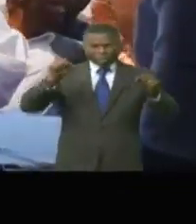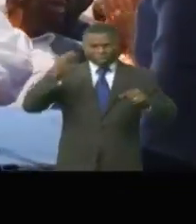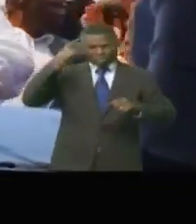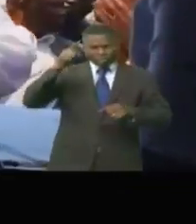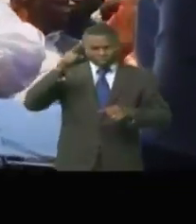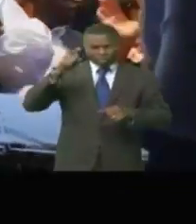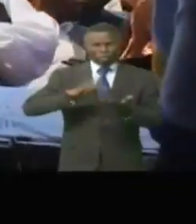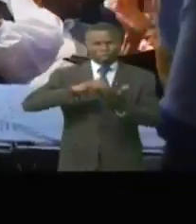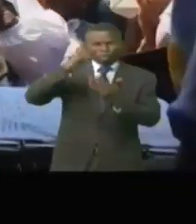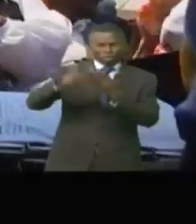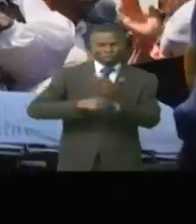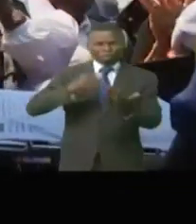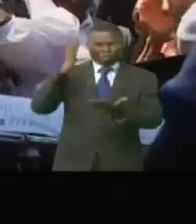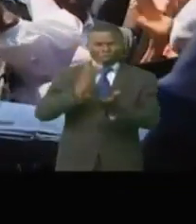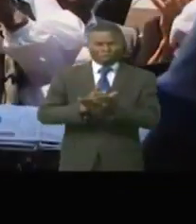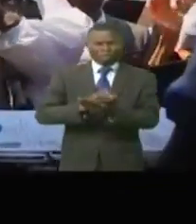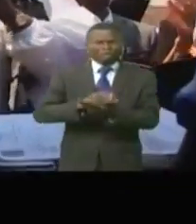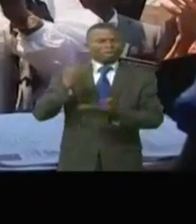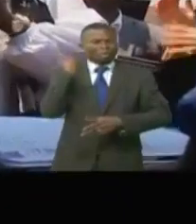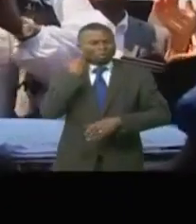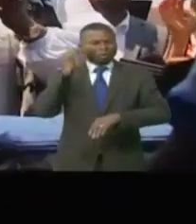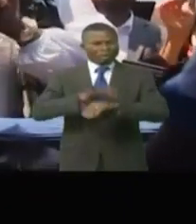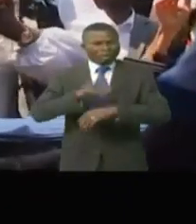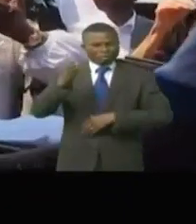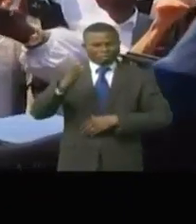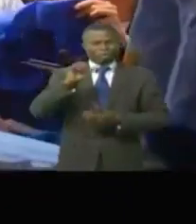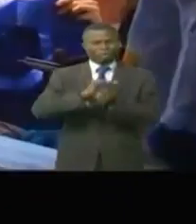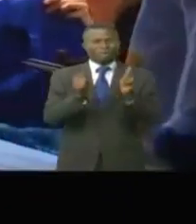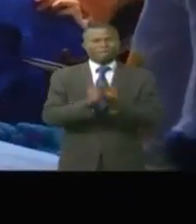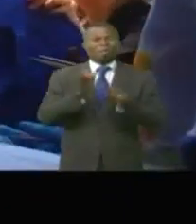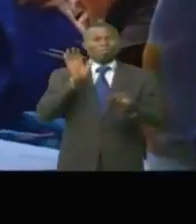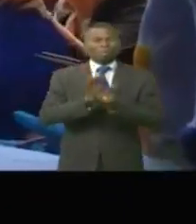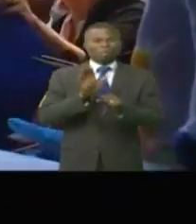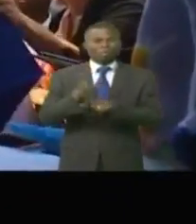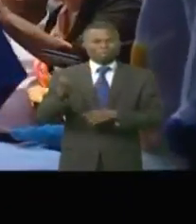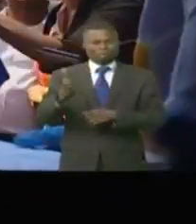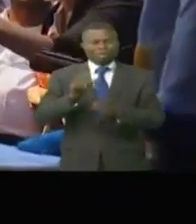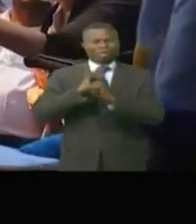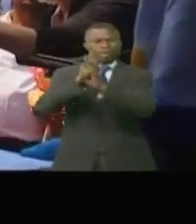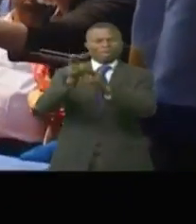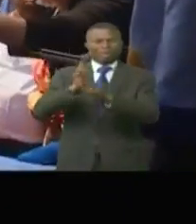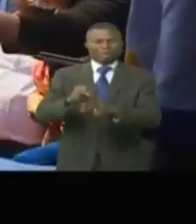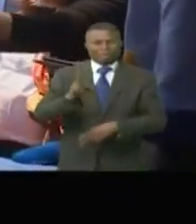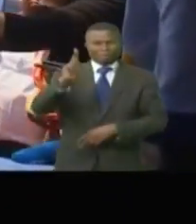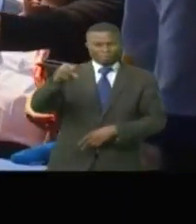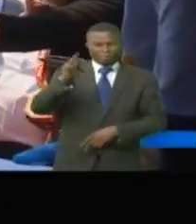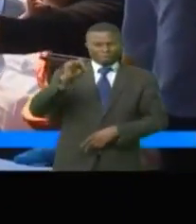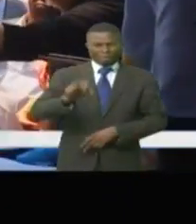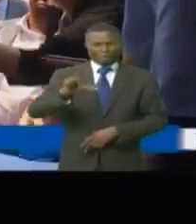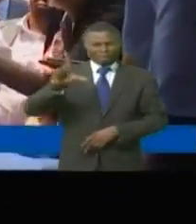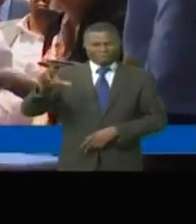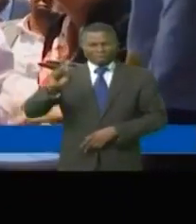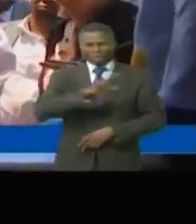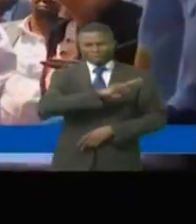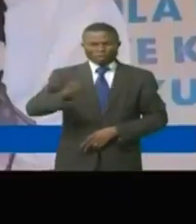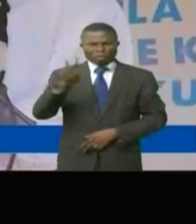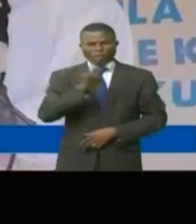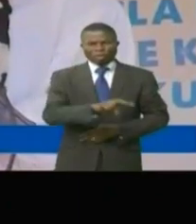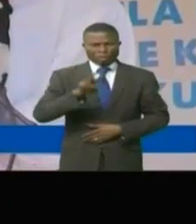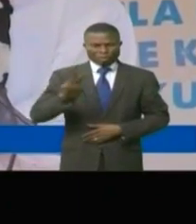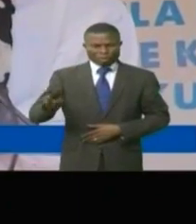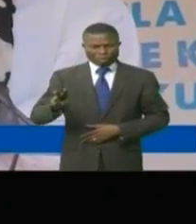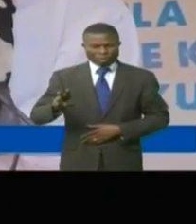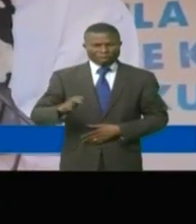son programme de lutte contre le paludisme. Les défis sont énormes. Selon le rapport de PNLP en 2022, on